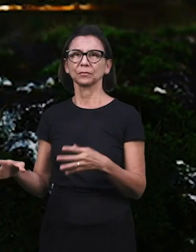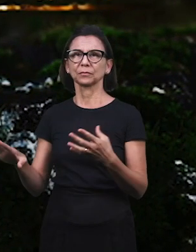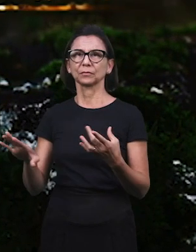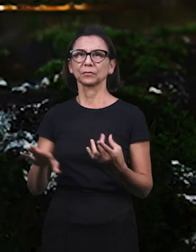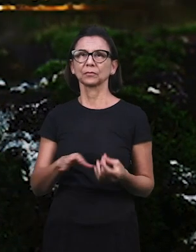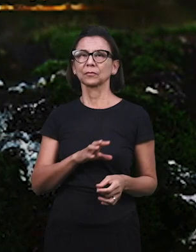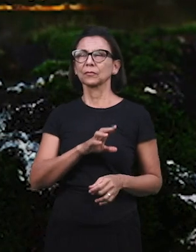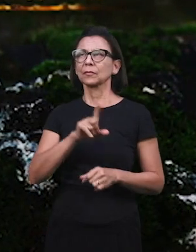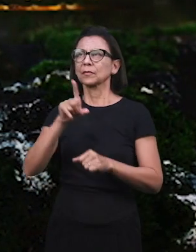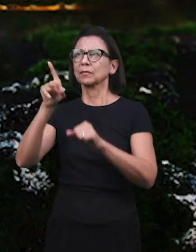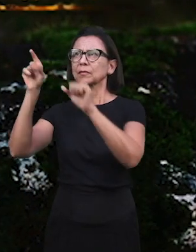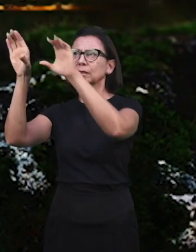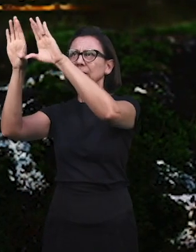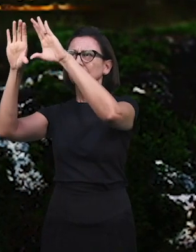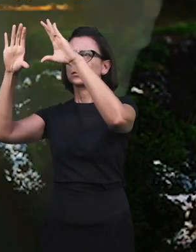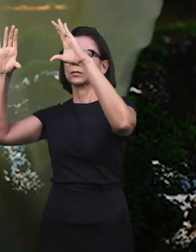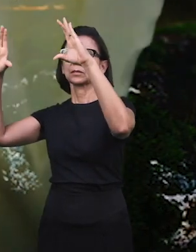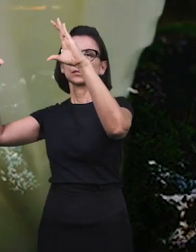aclamarás no céu.